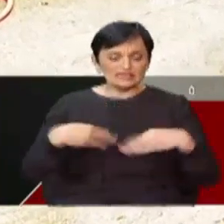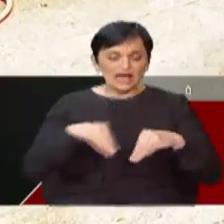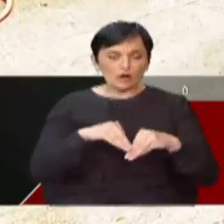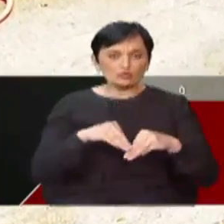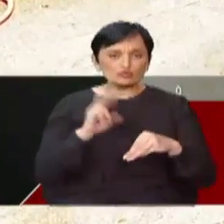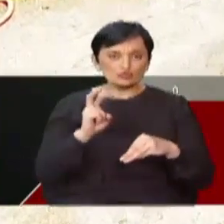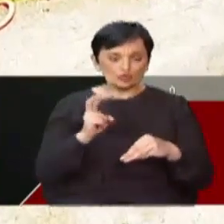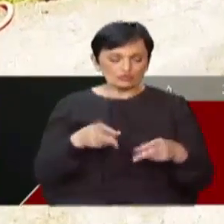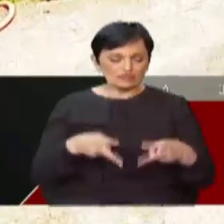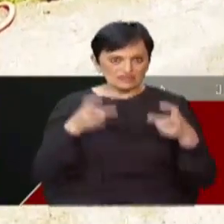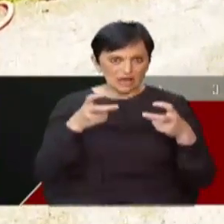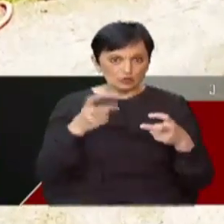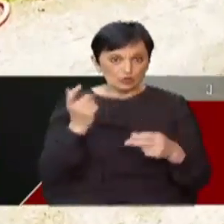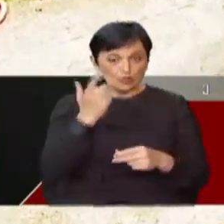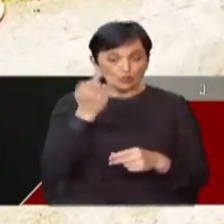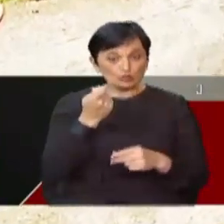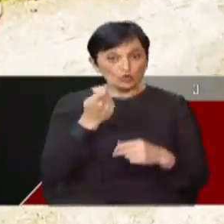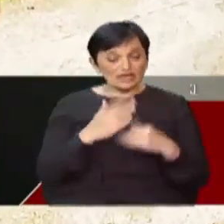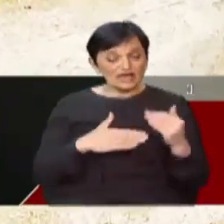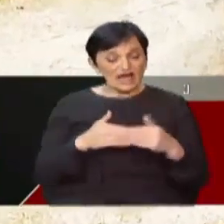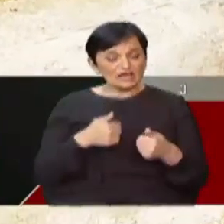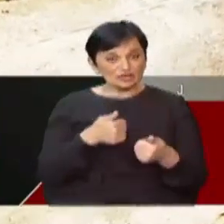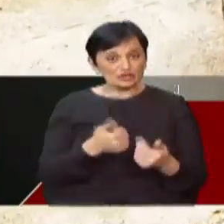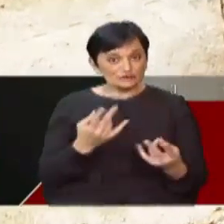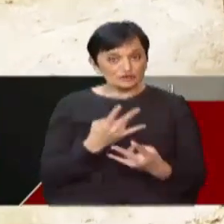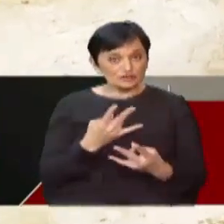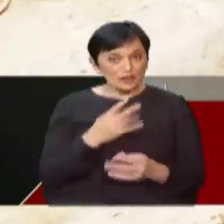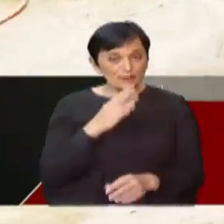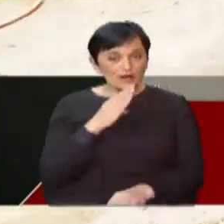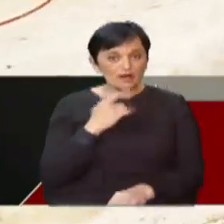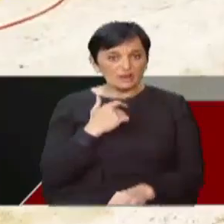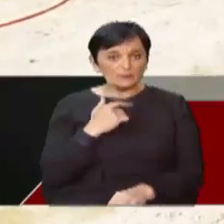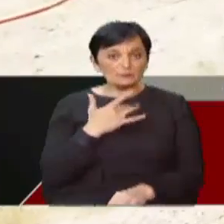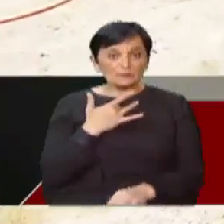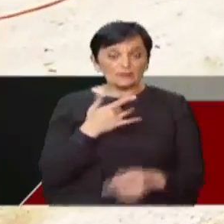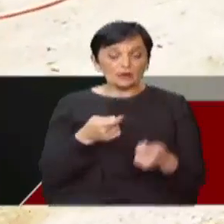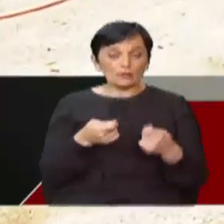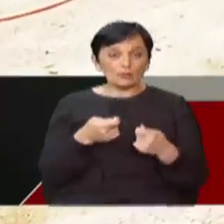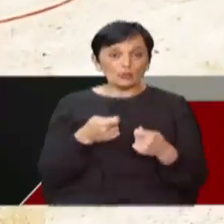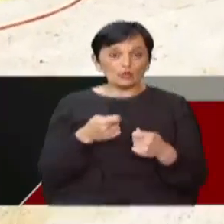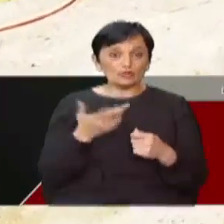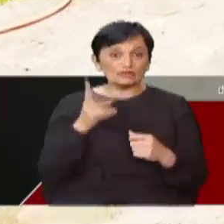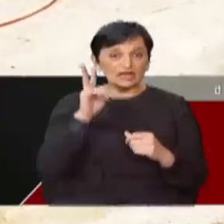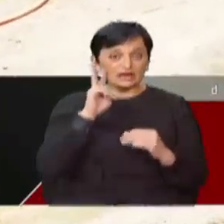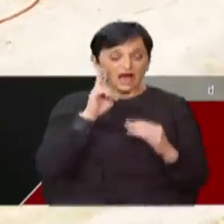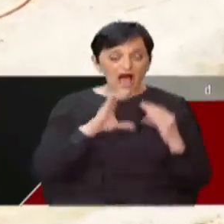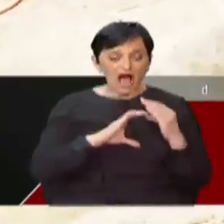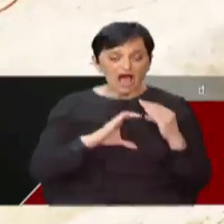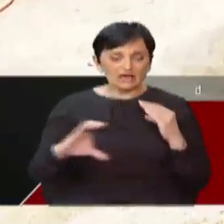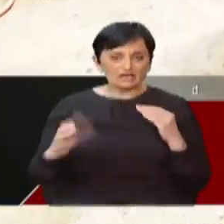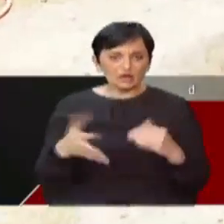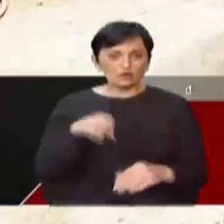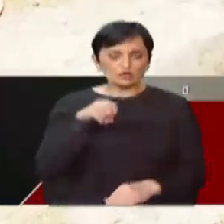სასტუმროების მფლობელები მომზადებული, მაგრამ ცოტა ხელშეწყობა გვინდა ხალხ ბატონო. აი რაში? მუნიციპალიტეტიდან, კანალიზაციის სისტემის,